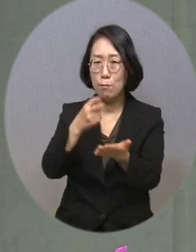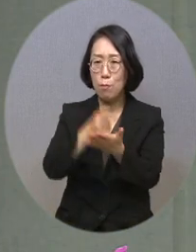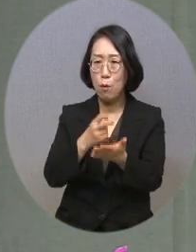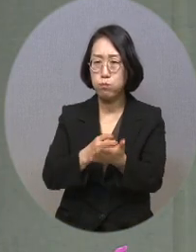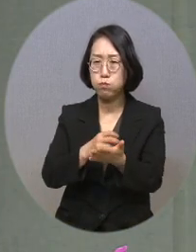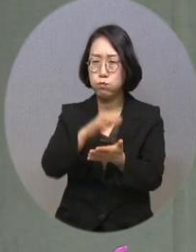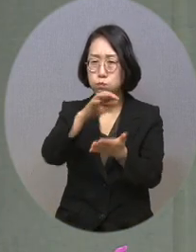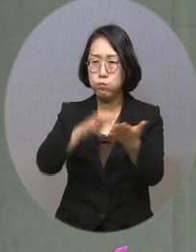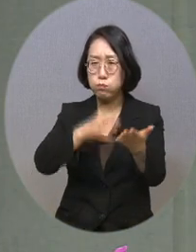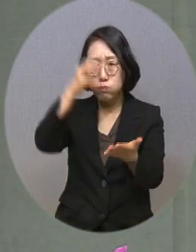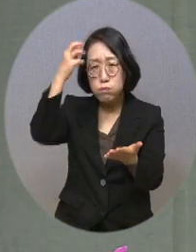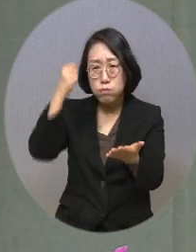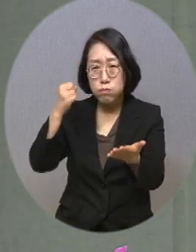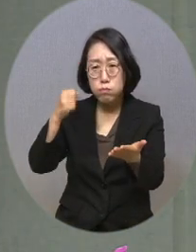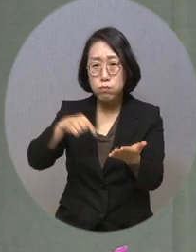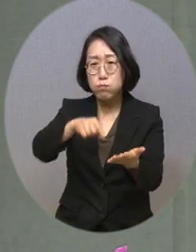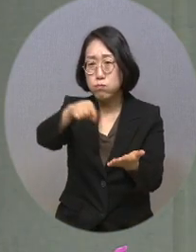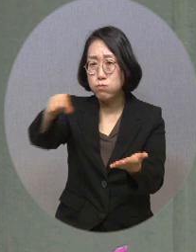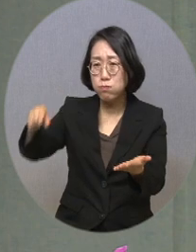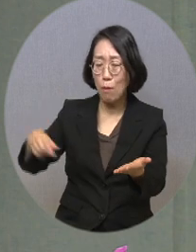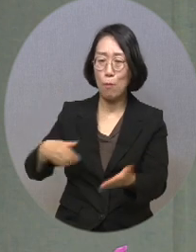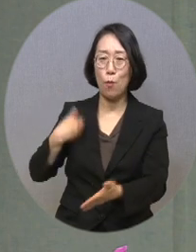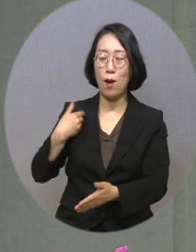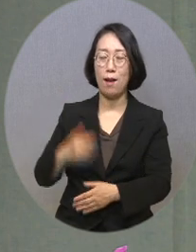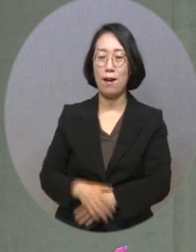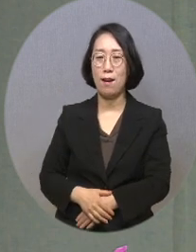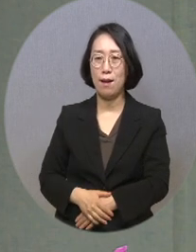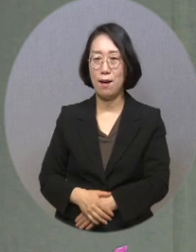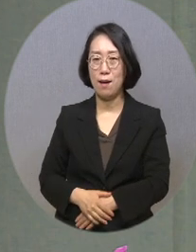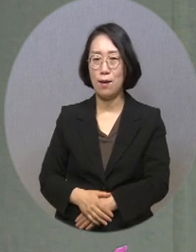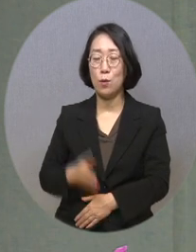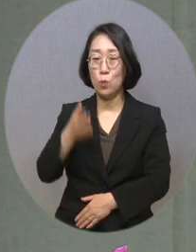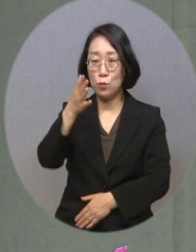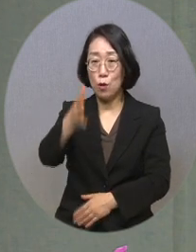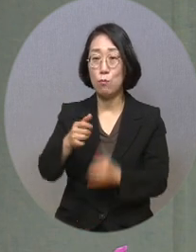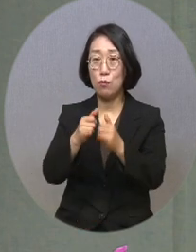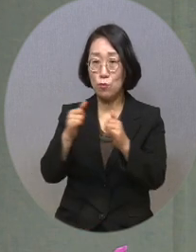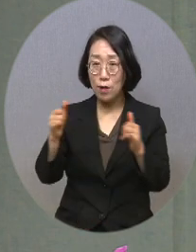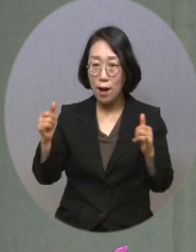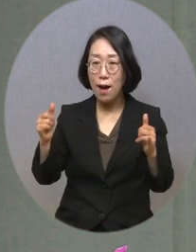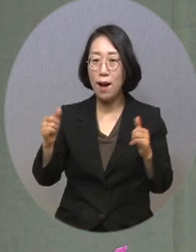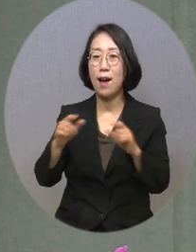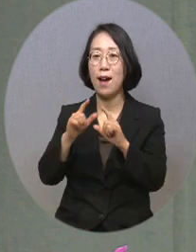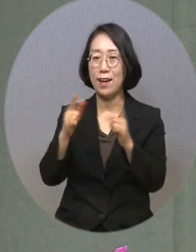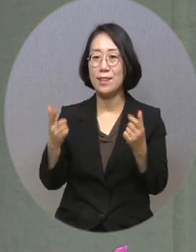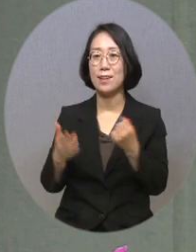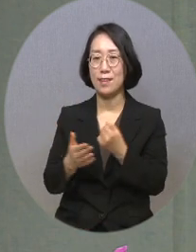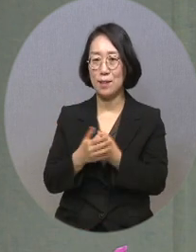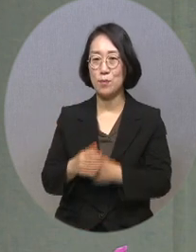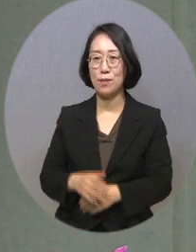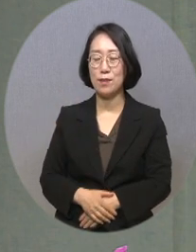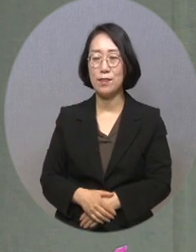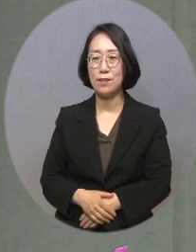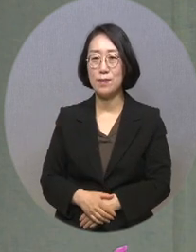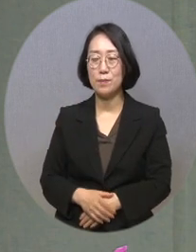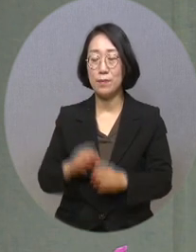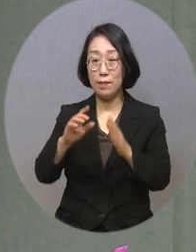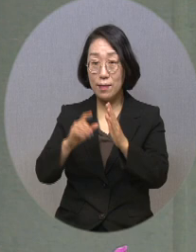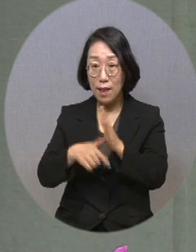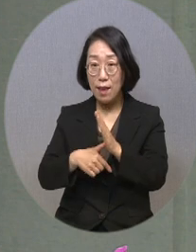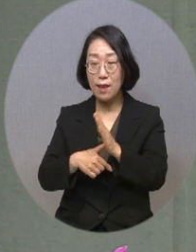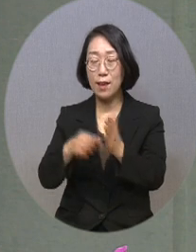뭐 외고 있는 국민이 몇이나 있겠어요. 네. 전문가도 아닌데 근데 그럴 경우에